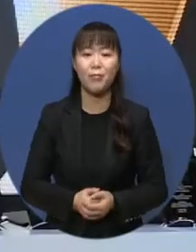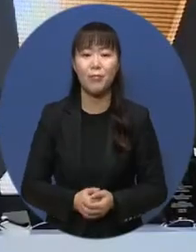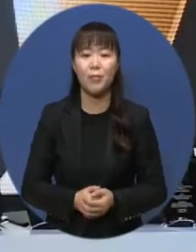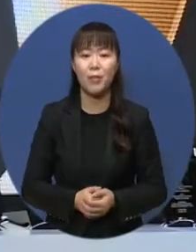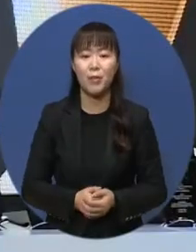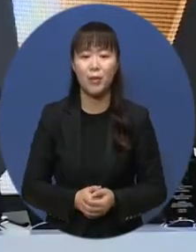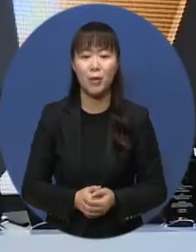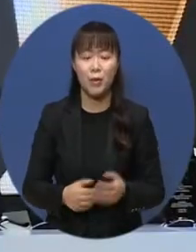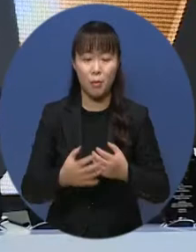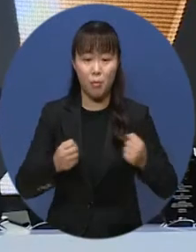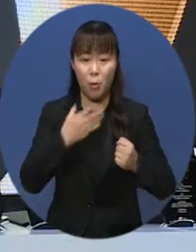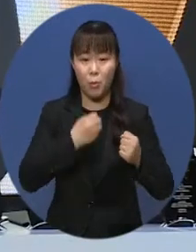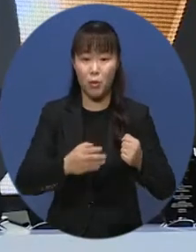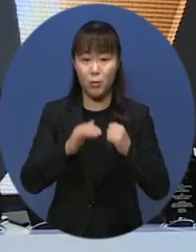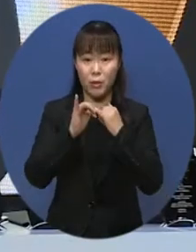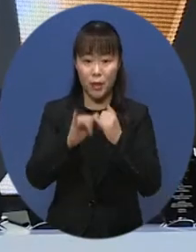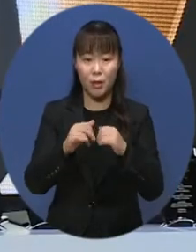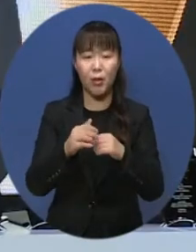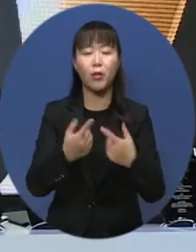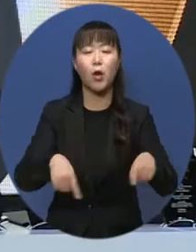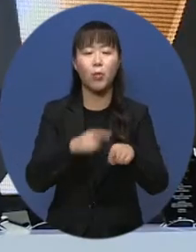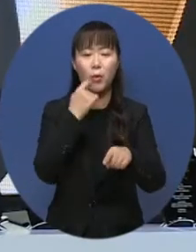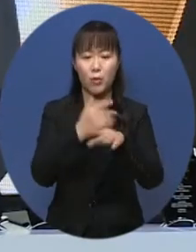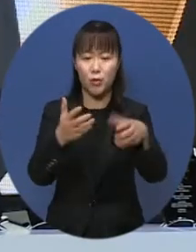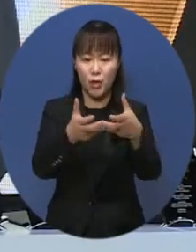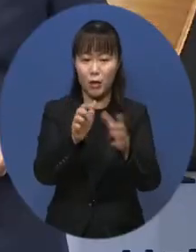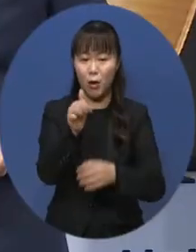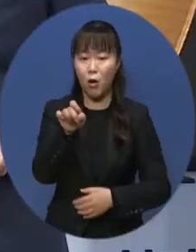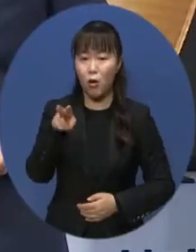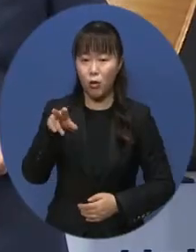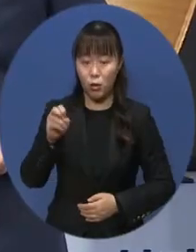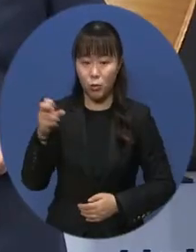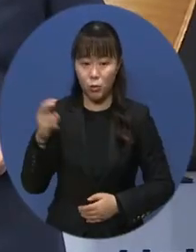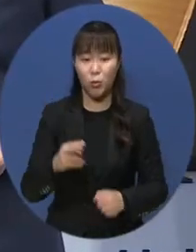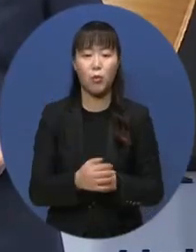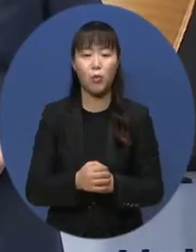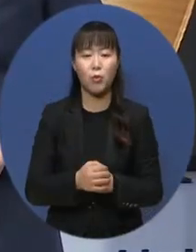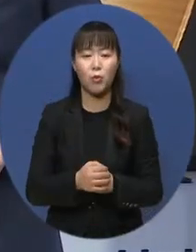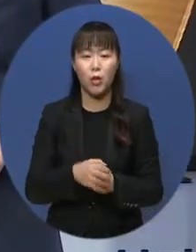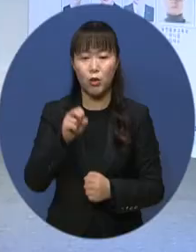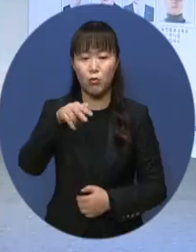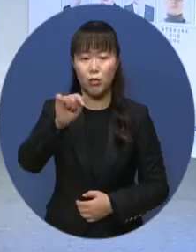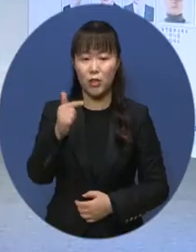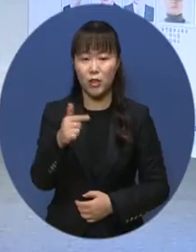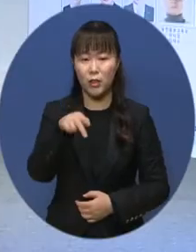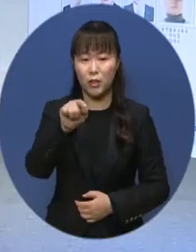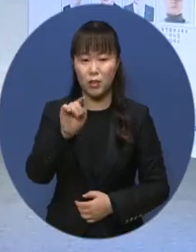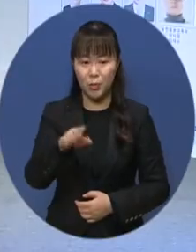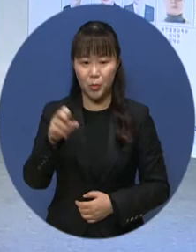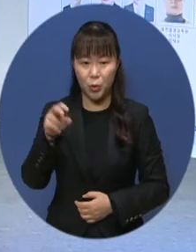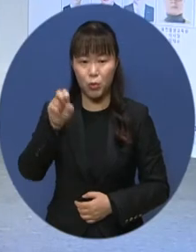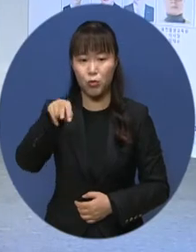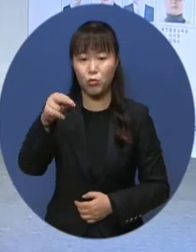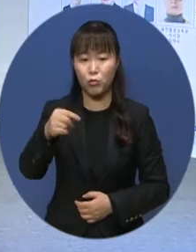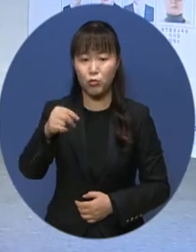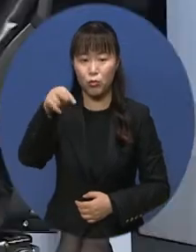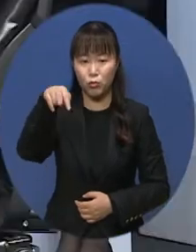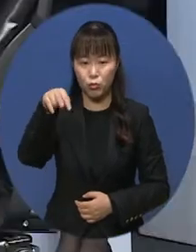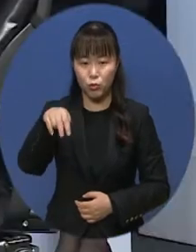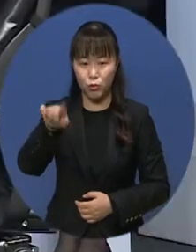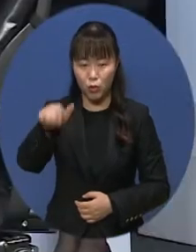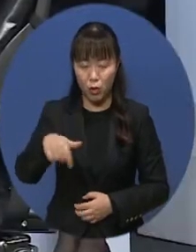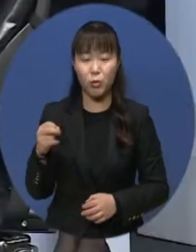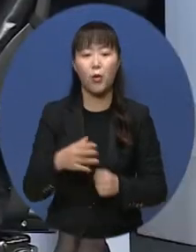보건복지부 장관 사는 더불어 민주당 허용 국회의원 유 진 섭 정읍시 장 유도 석 장 성 군 수